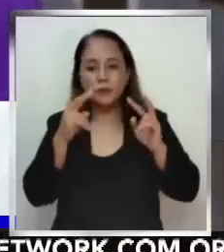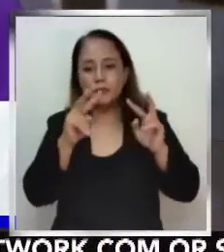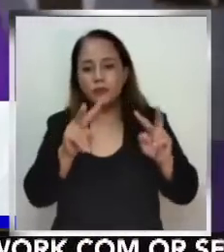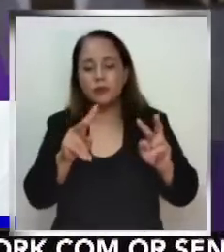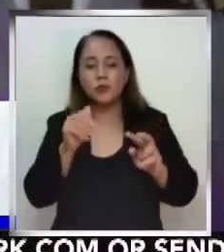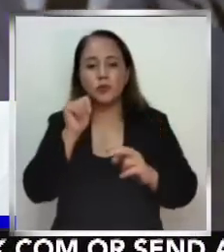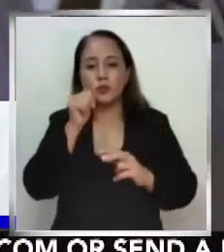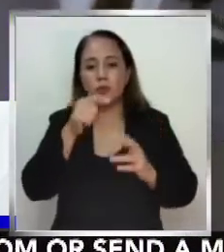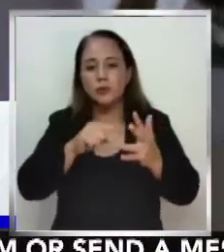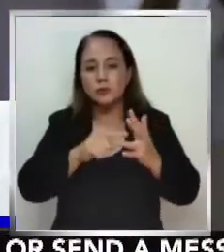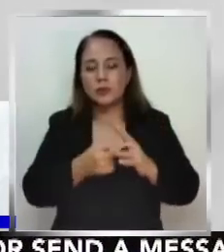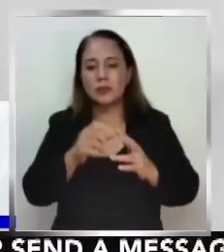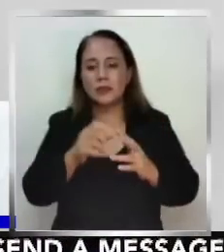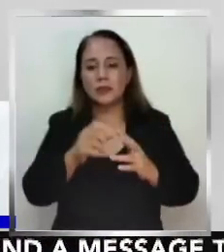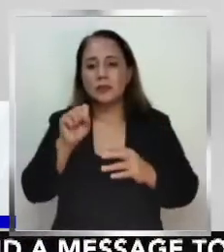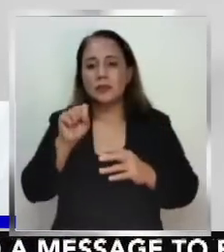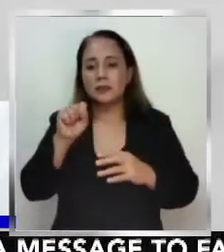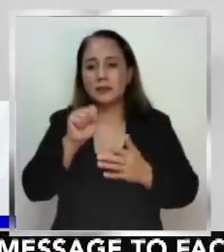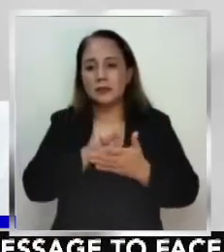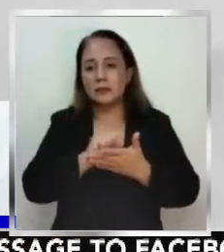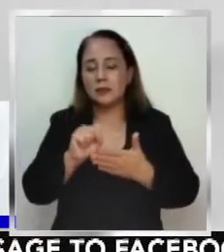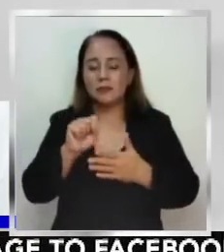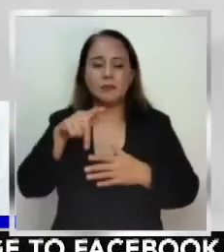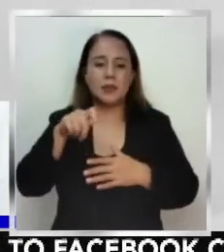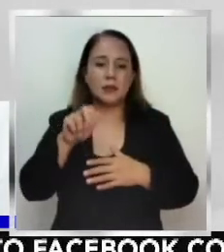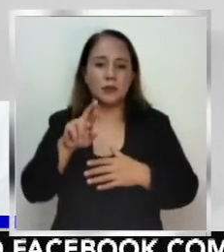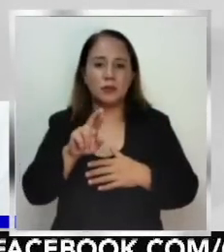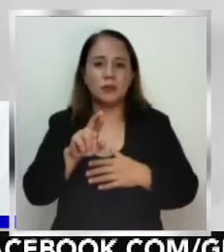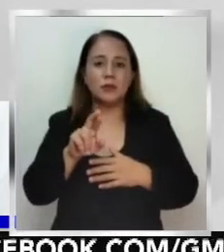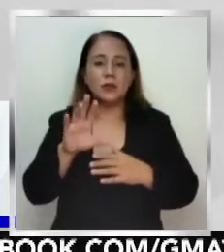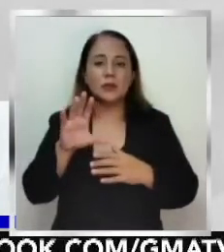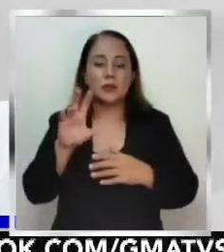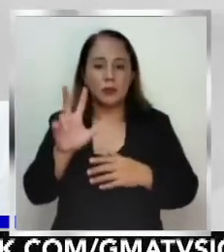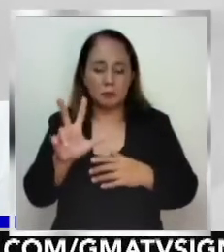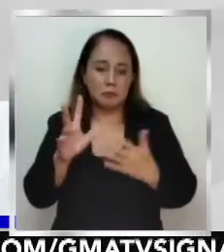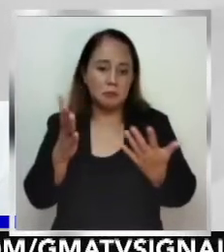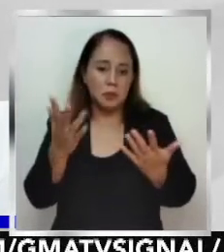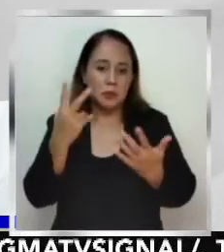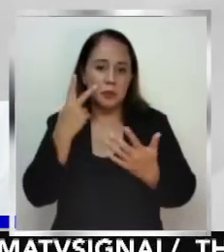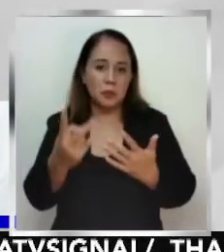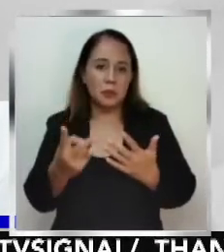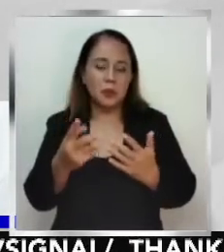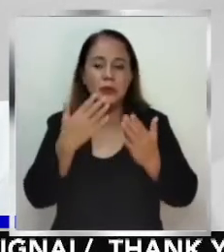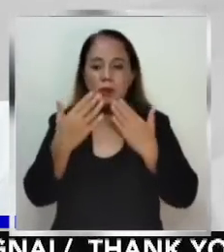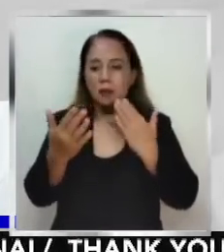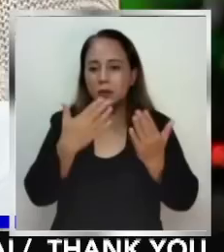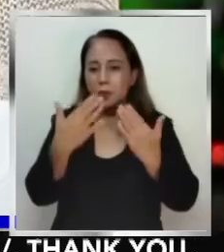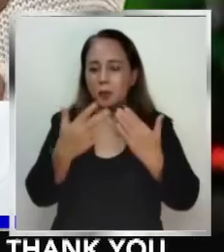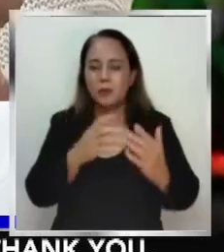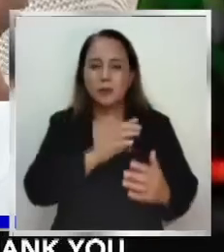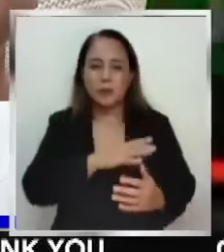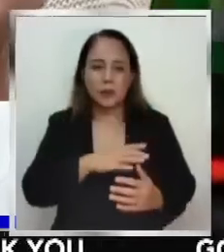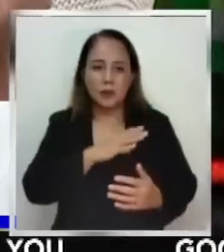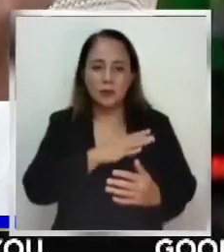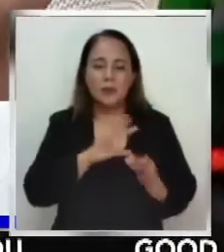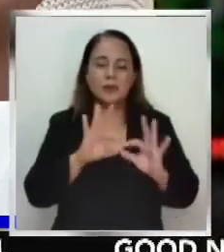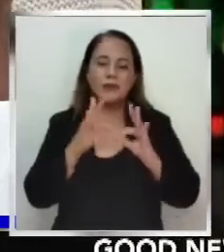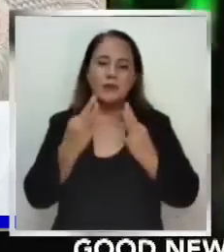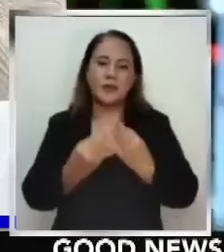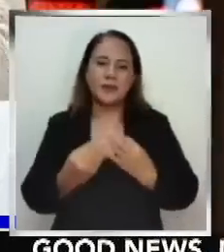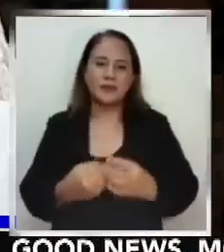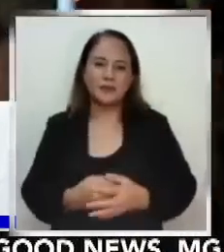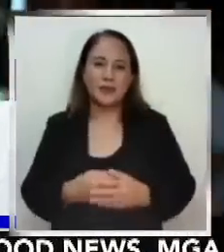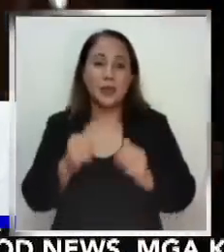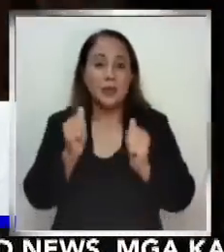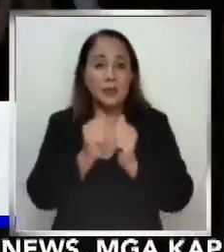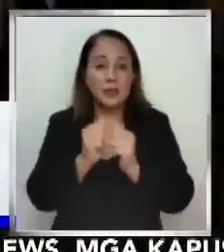sa St. Peter's Chapel 3. Nagpaabot din ng pasasalamat sa mga nakikiramay ang kanyang pamilya. Kabilang na dyan